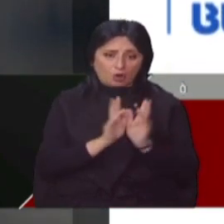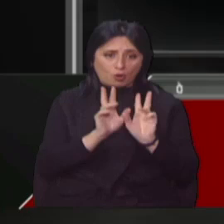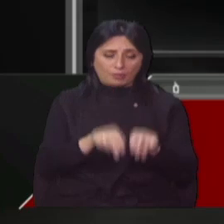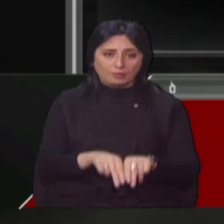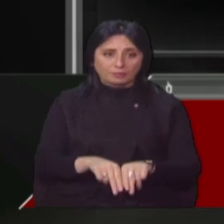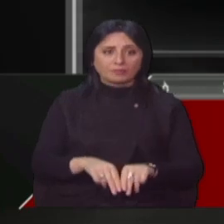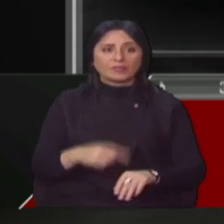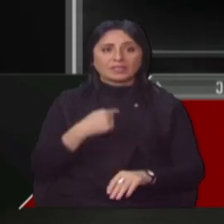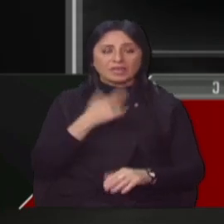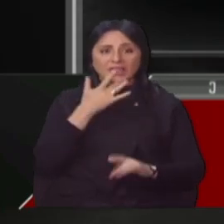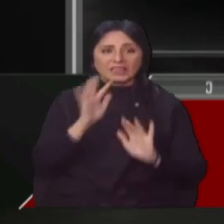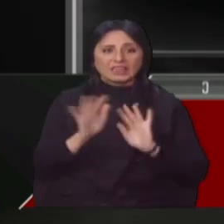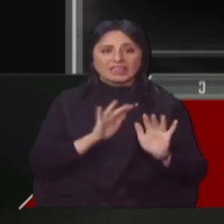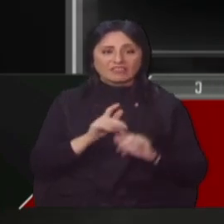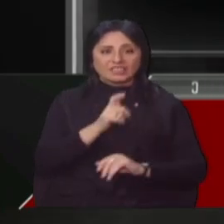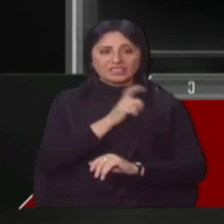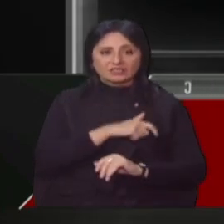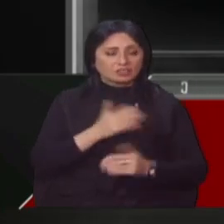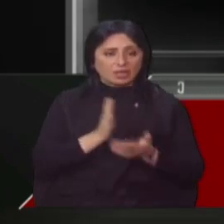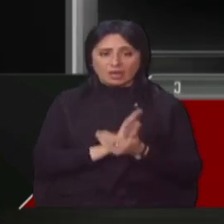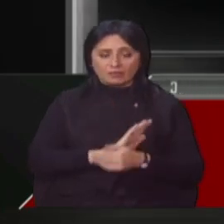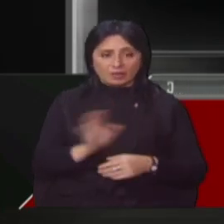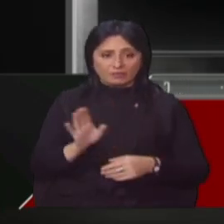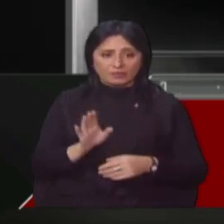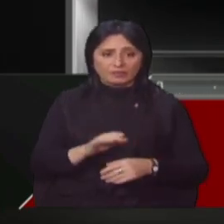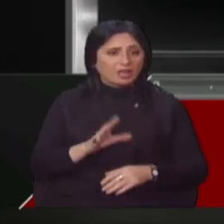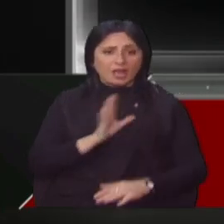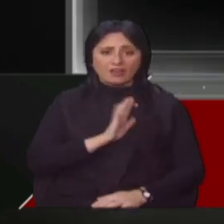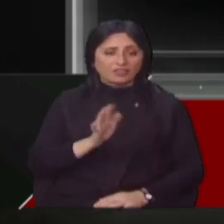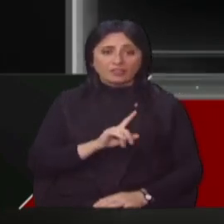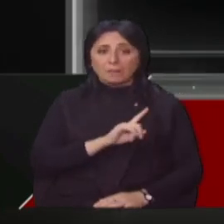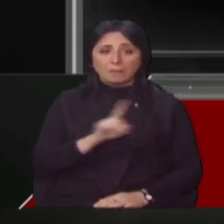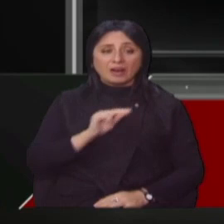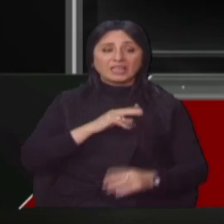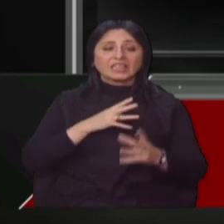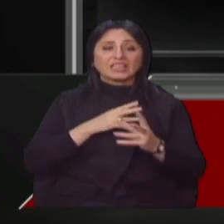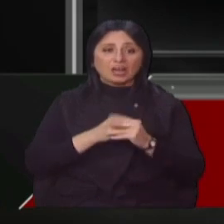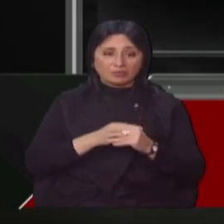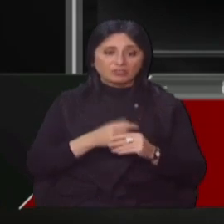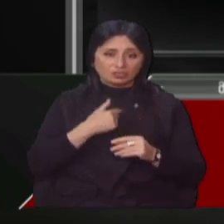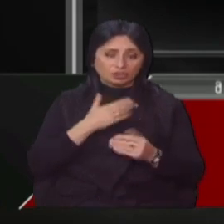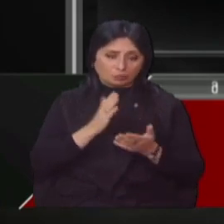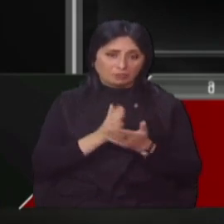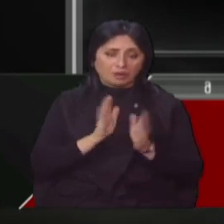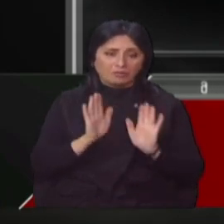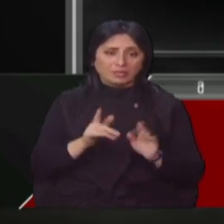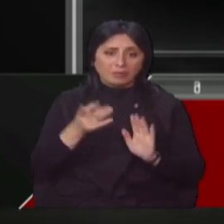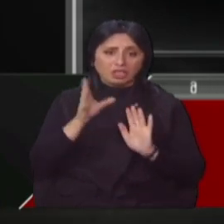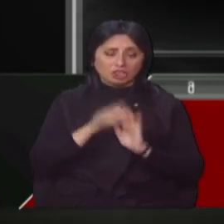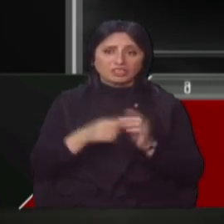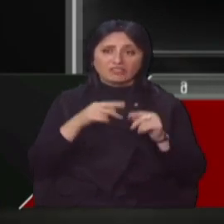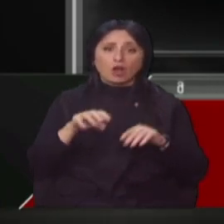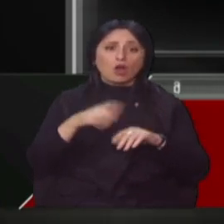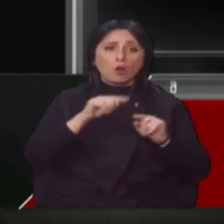იძლევა. მე ნაციონალური მოძრაობის წევრი არ ვარ, არ ყოფილვარ, მაგრამ თანამშრომლობა ნაციონალობასთან და მათ შორის სხვა